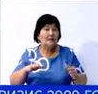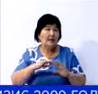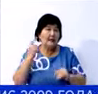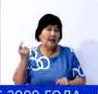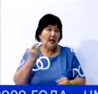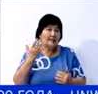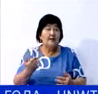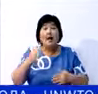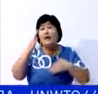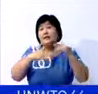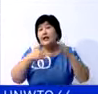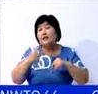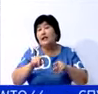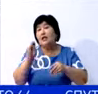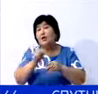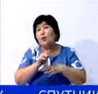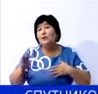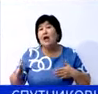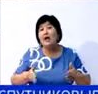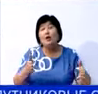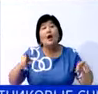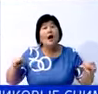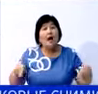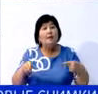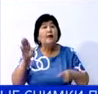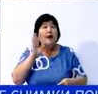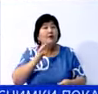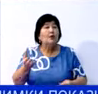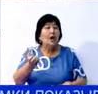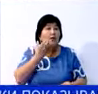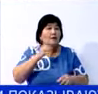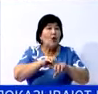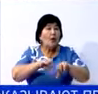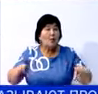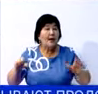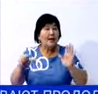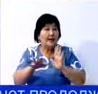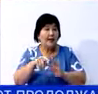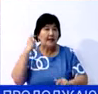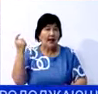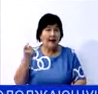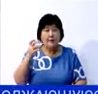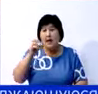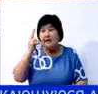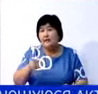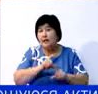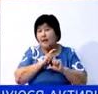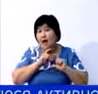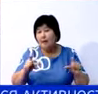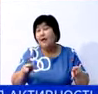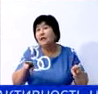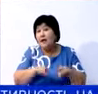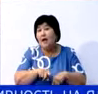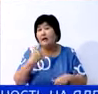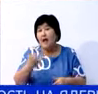сельского хозяйства, строительству и ремонту дорог, обновлению водо- и тепломагистралей, электрохозяйства, социальных объектов. Так,